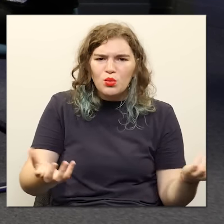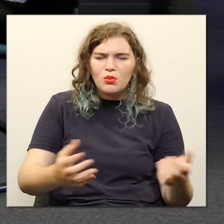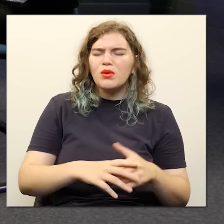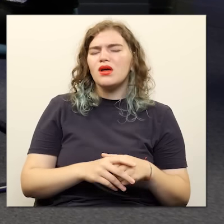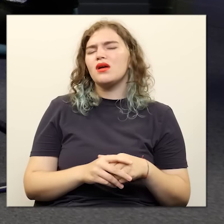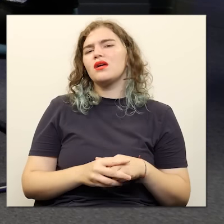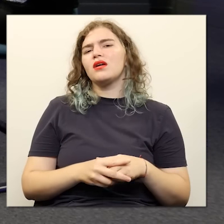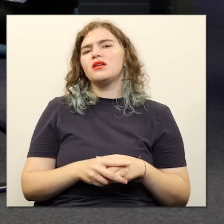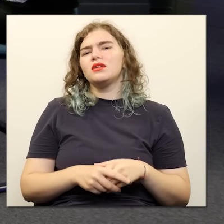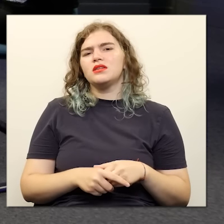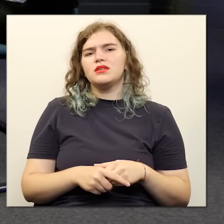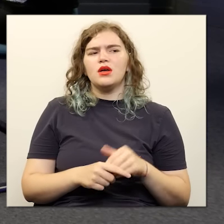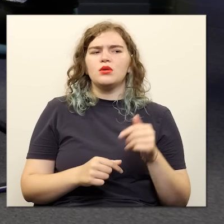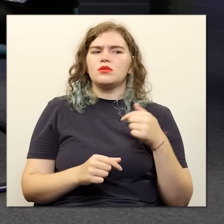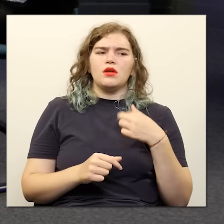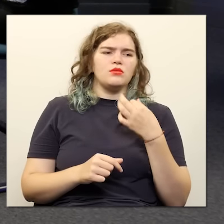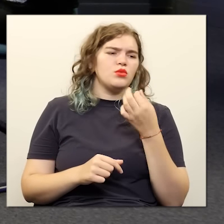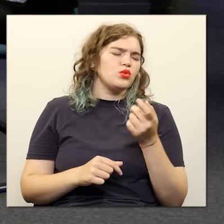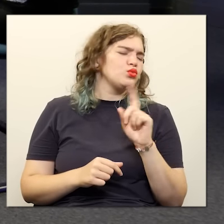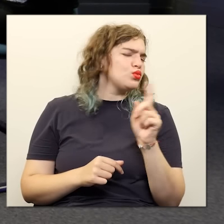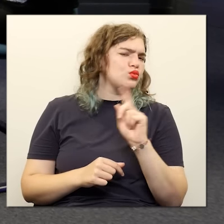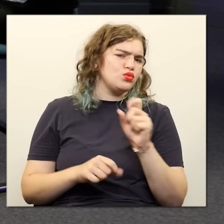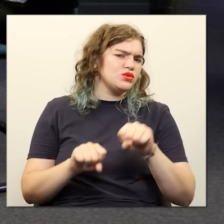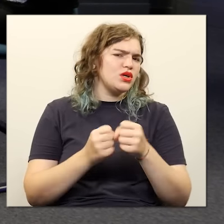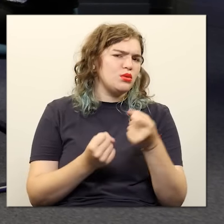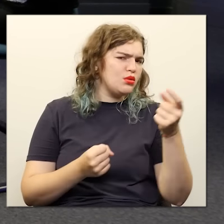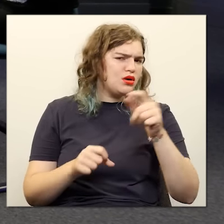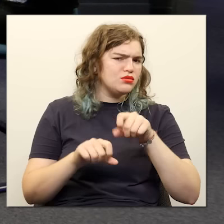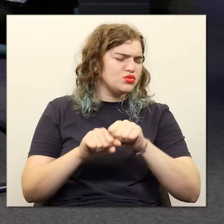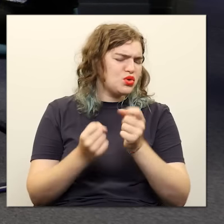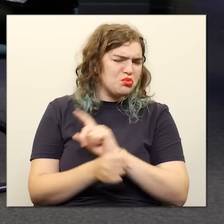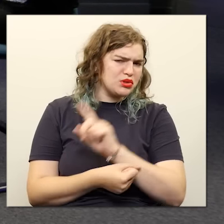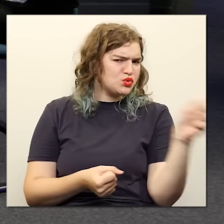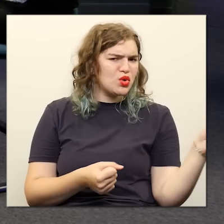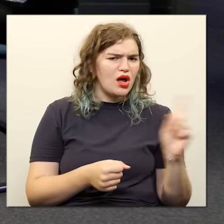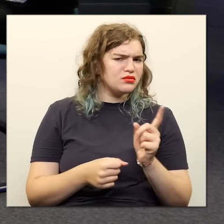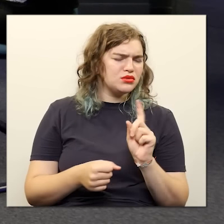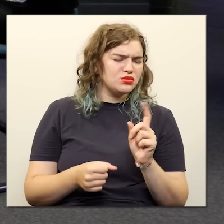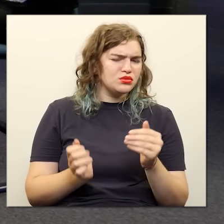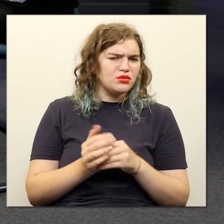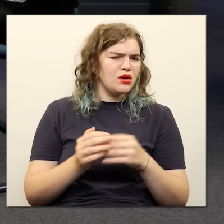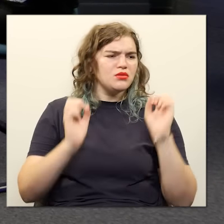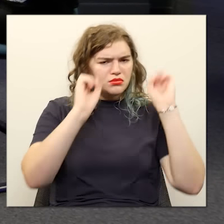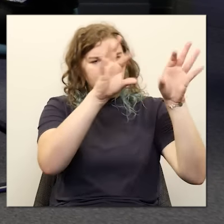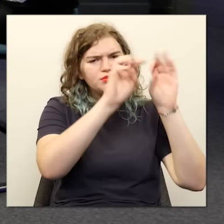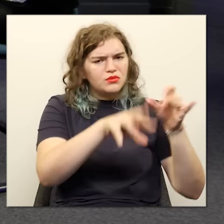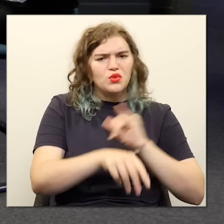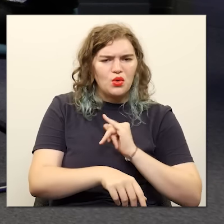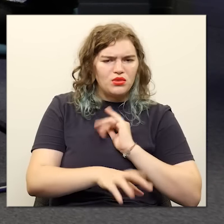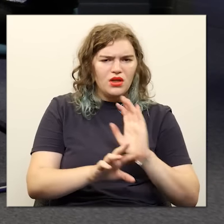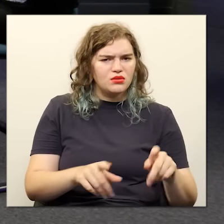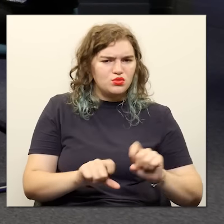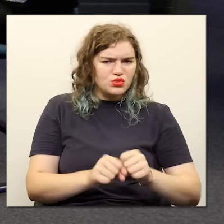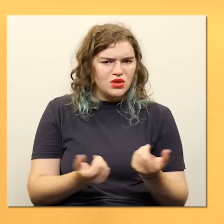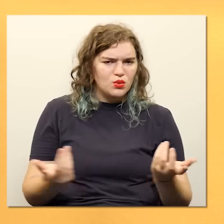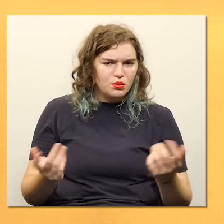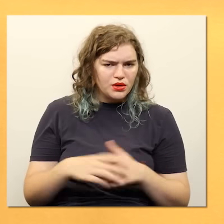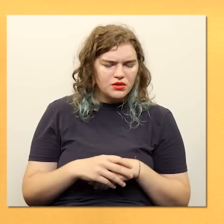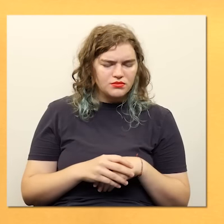rupe. Zice, nu, asta nu se va rupe niciodată, oricât de mult ar depozita pe